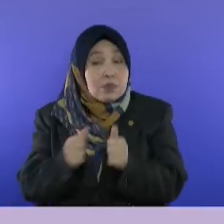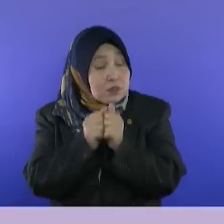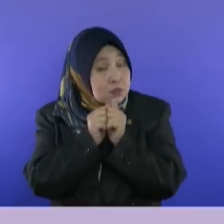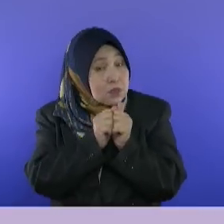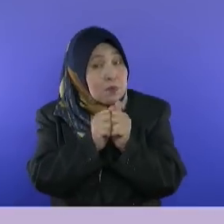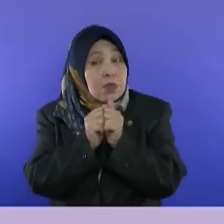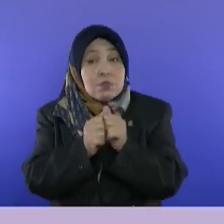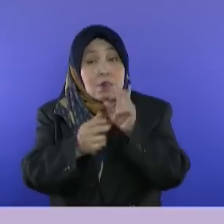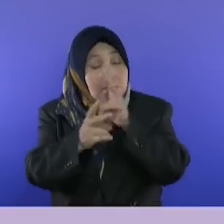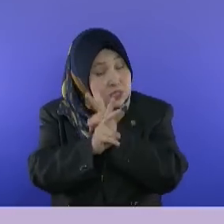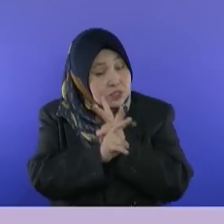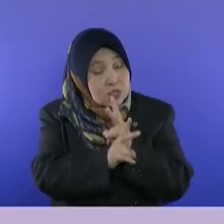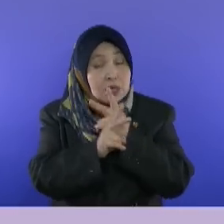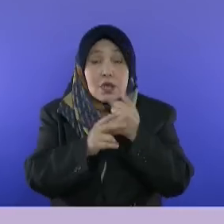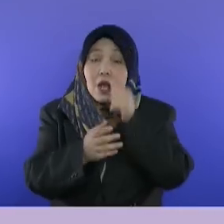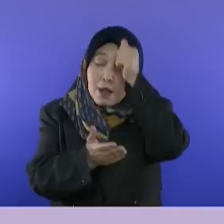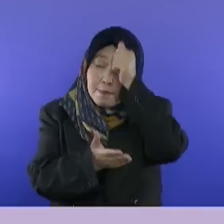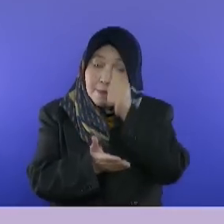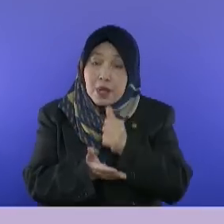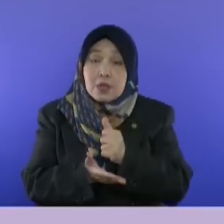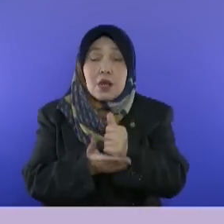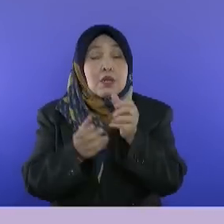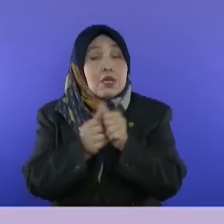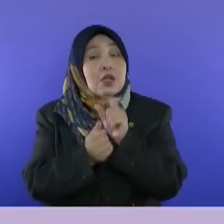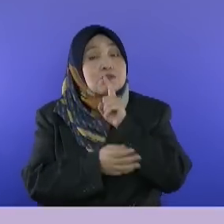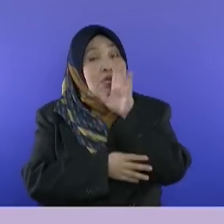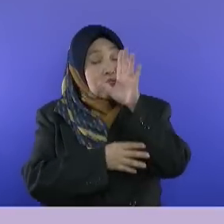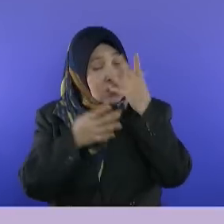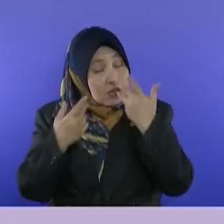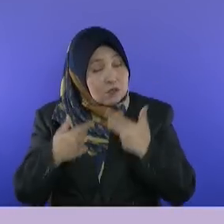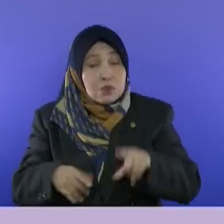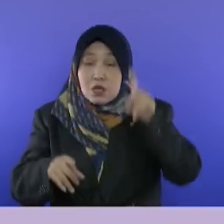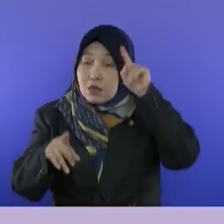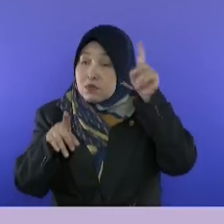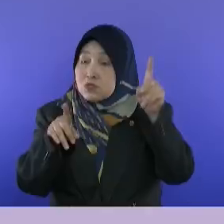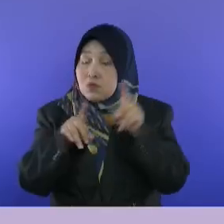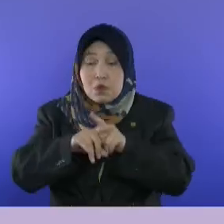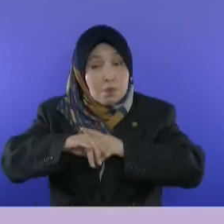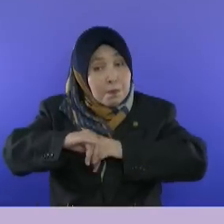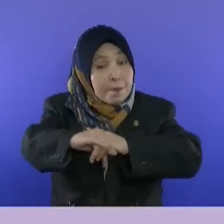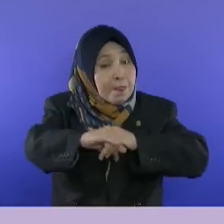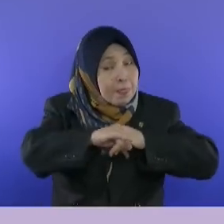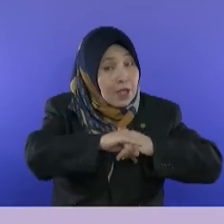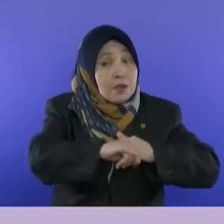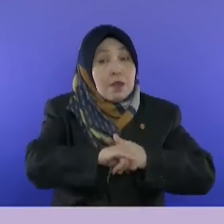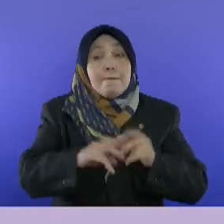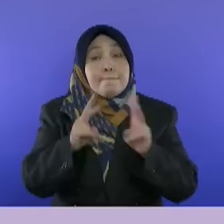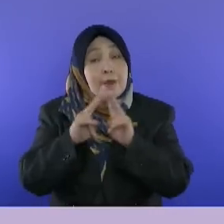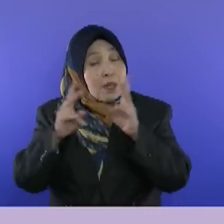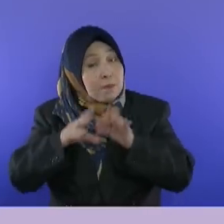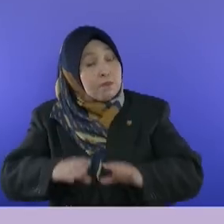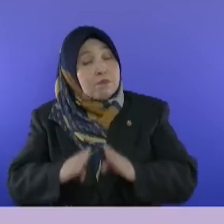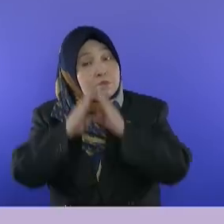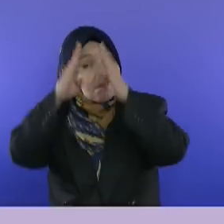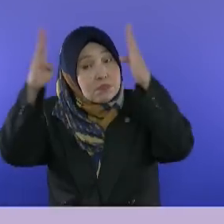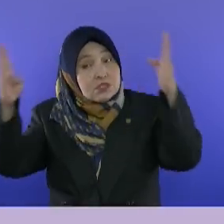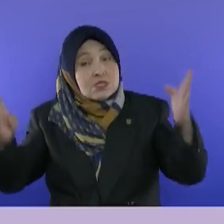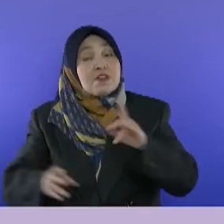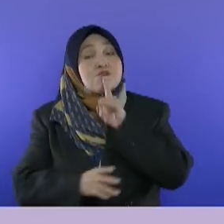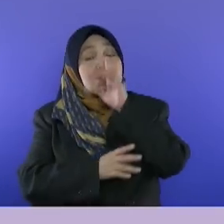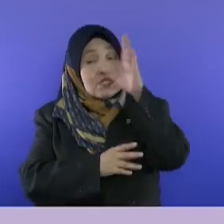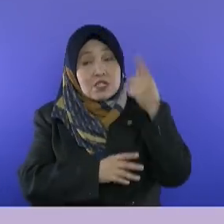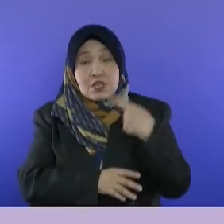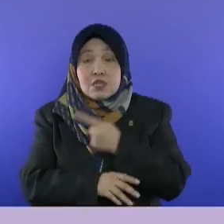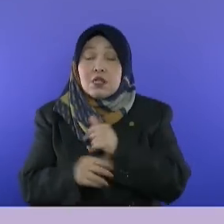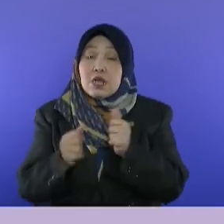menjaga amanah ya amanah dengan janji yang telah disetujui antara satu sama lain dan yang paling besar ialah janji kita